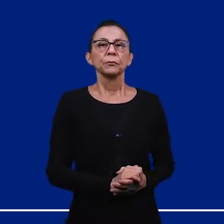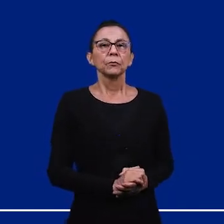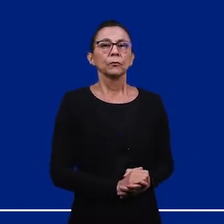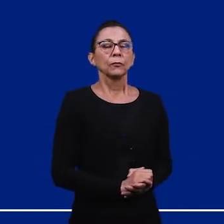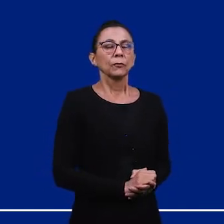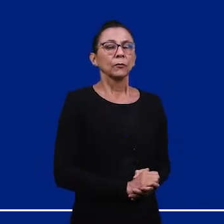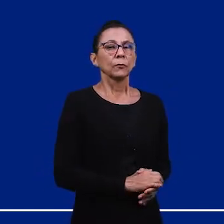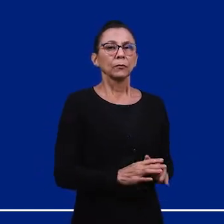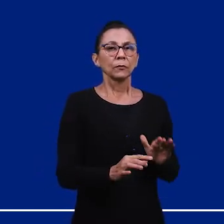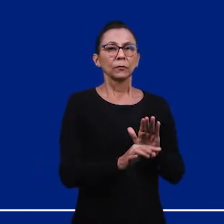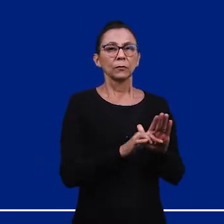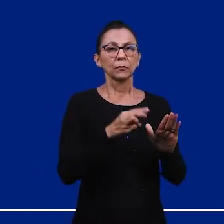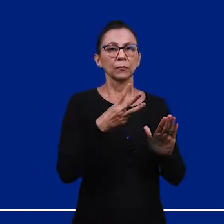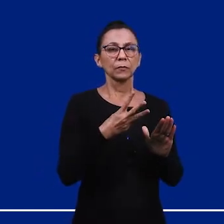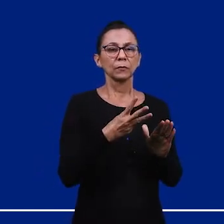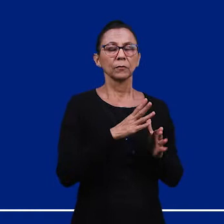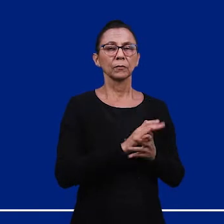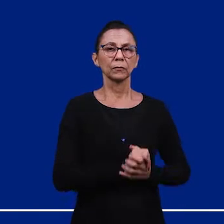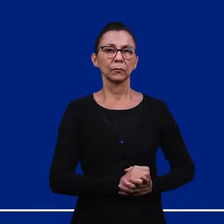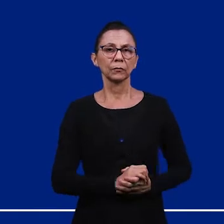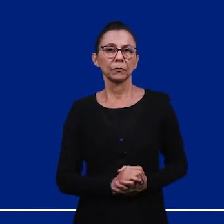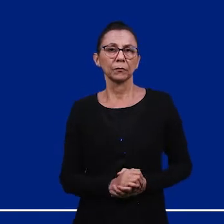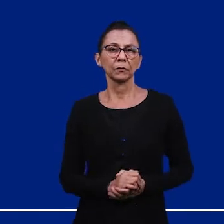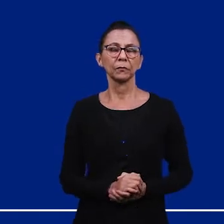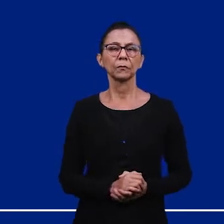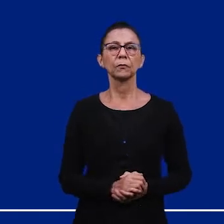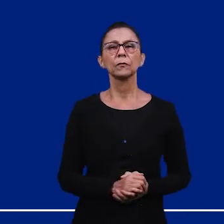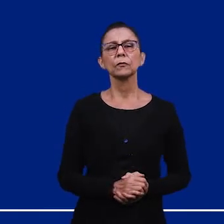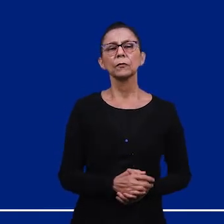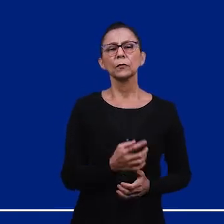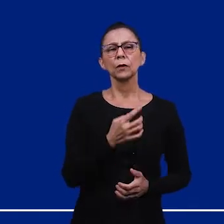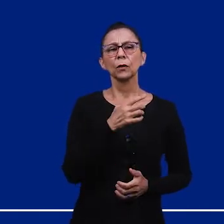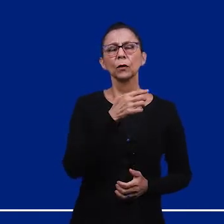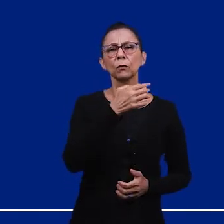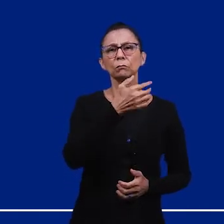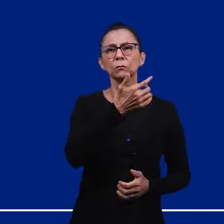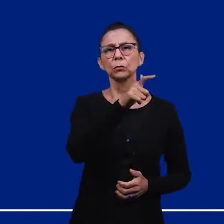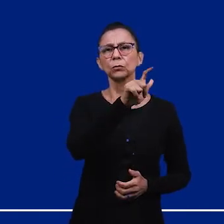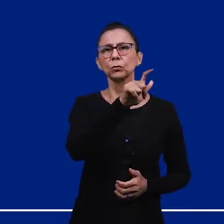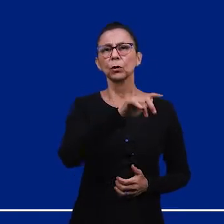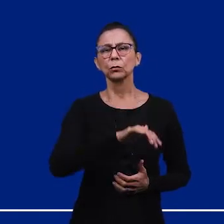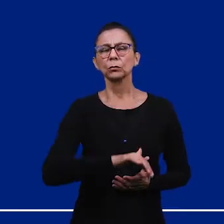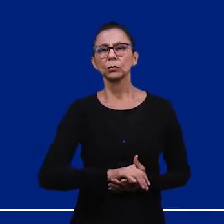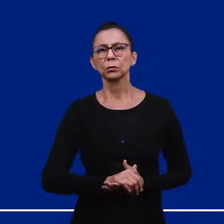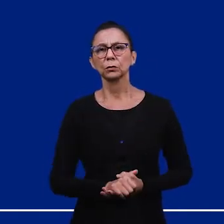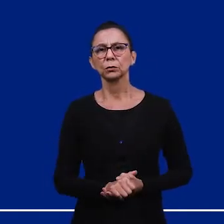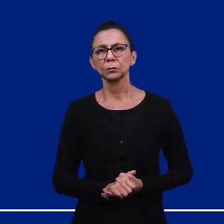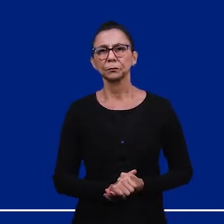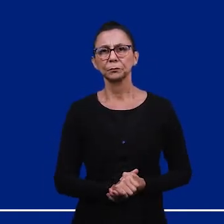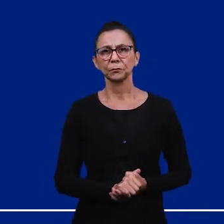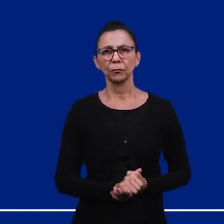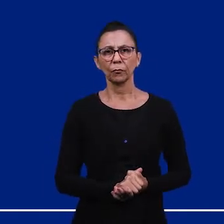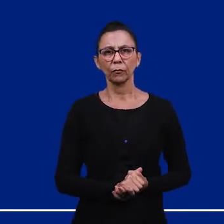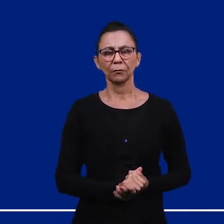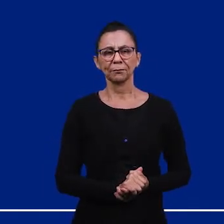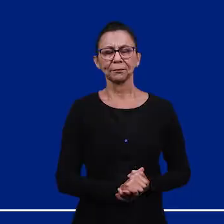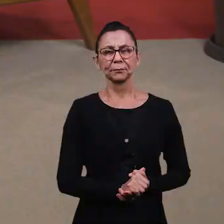Au verset 6, on lit. Et les autres, en prenant les serviteurs,